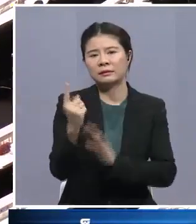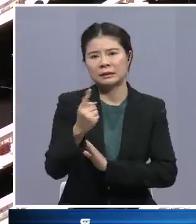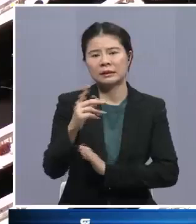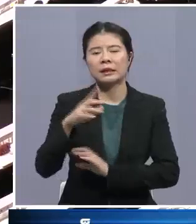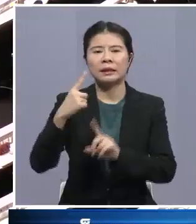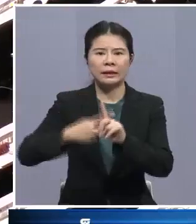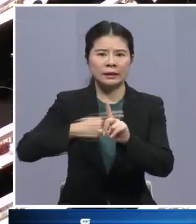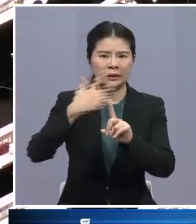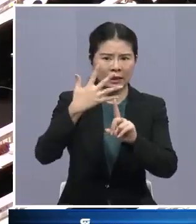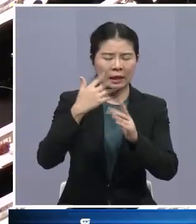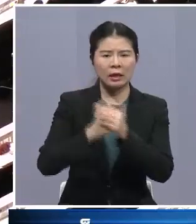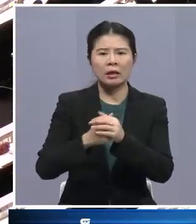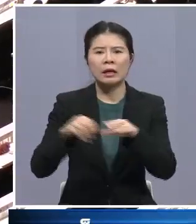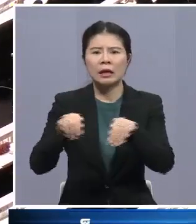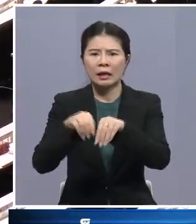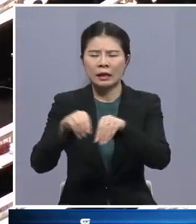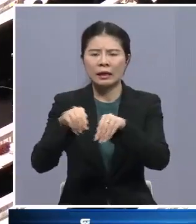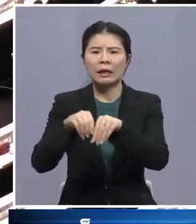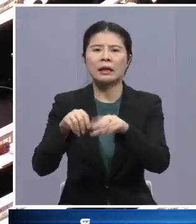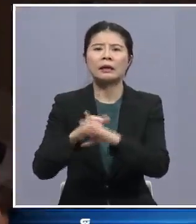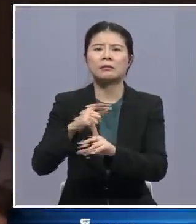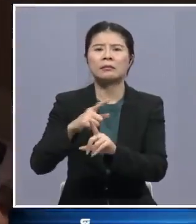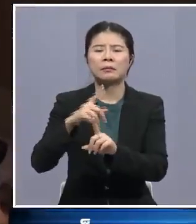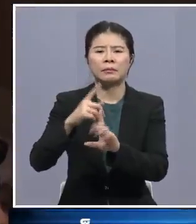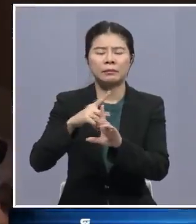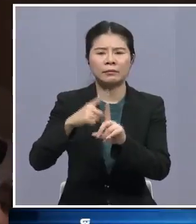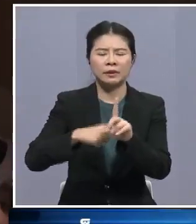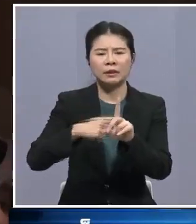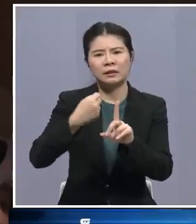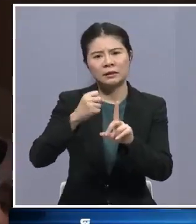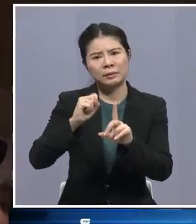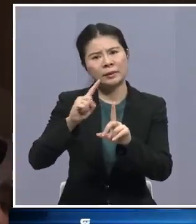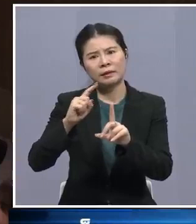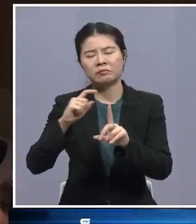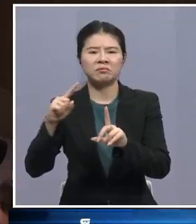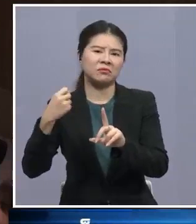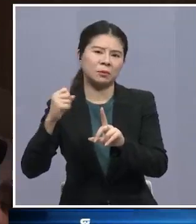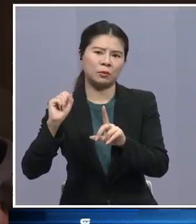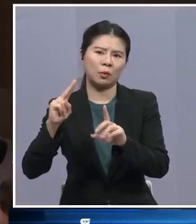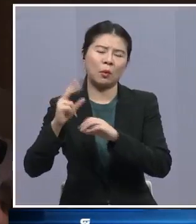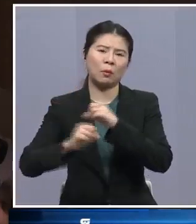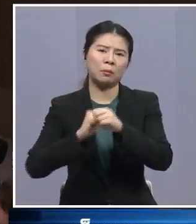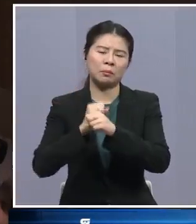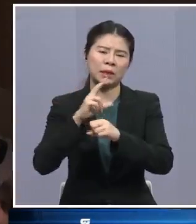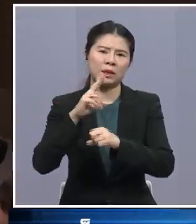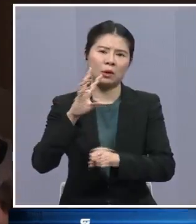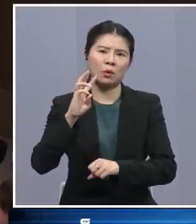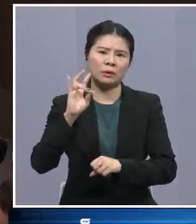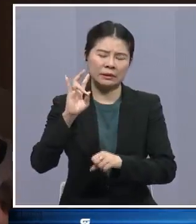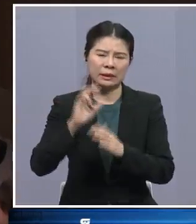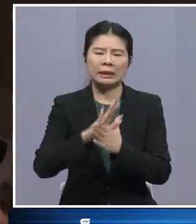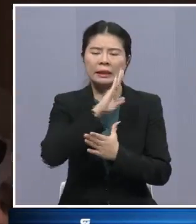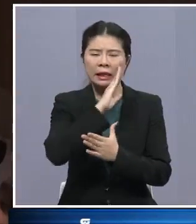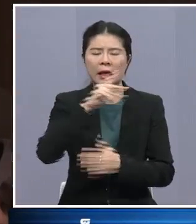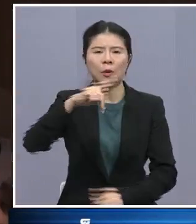ที่บอกน่าจะปลายเดือนปีอ่อไม่ใช่ปลายเดือนปลายปี 67เนี่ยนะครับและแม้ว่าพรบกู้เงิน 500,000ล้านจะผ่านที่